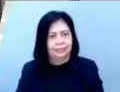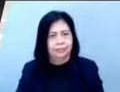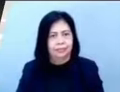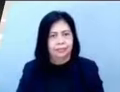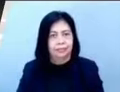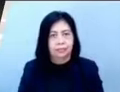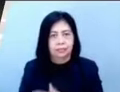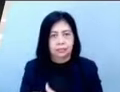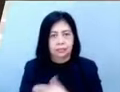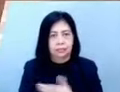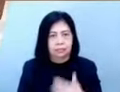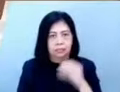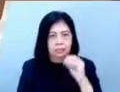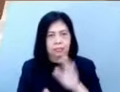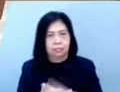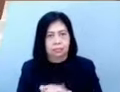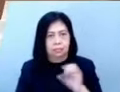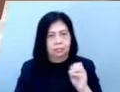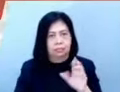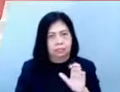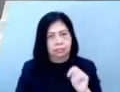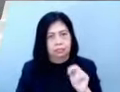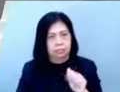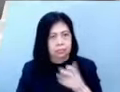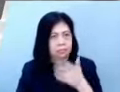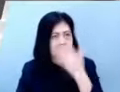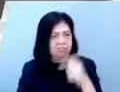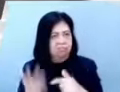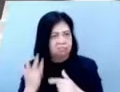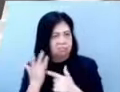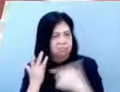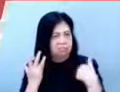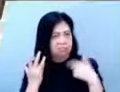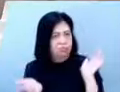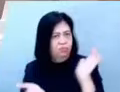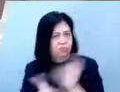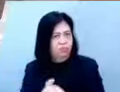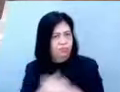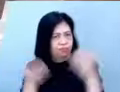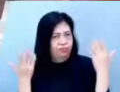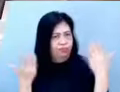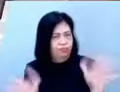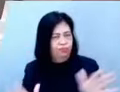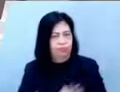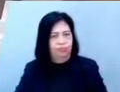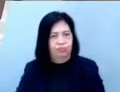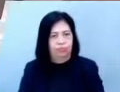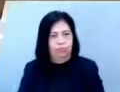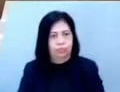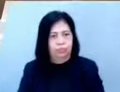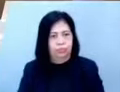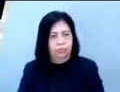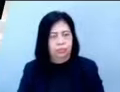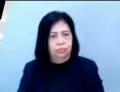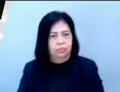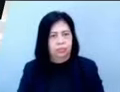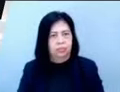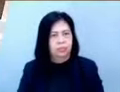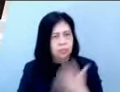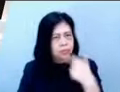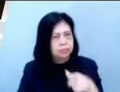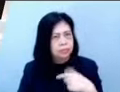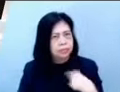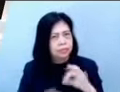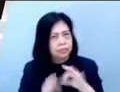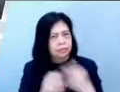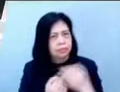Jordan. Nakakalimutan mo yata. Nakasal kami ni Jordan. Nasaan sing-sing mo? Hindi ko haya na papunta sa'yo ang pamilya ko. Ang